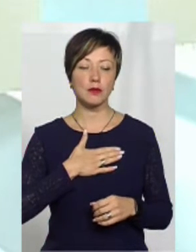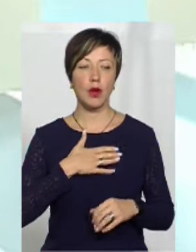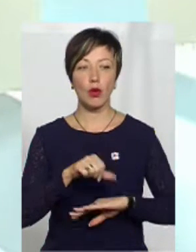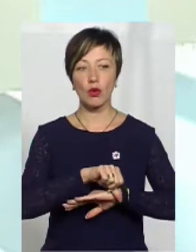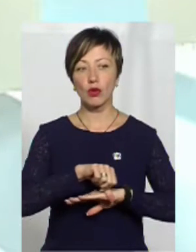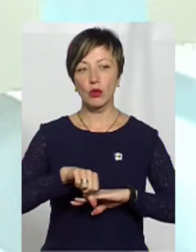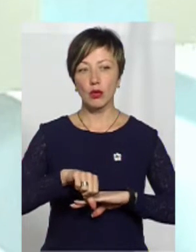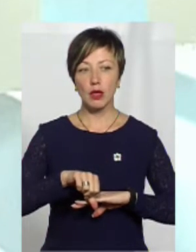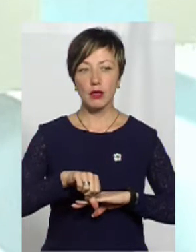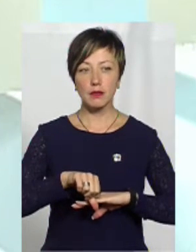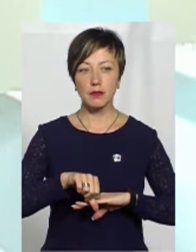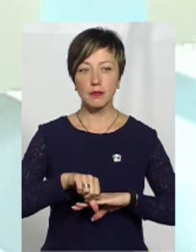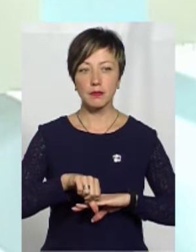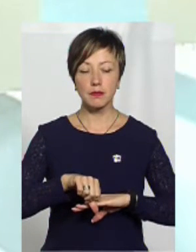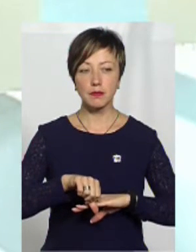кордонах.